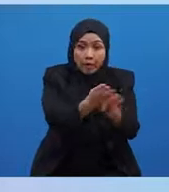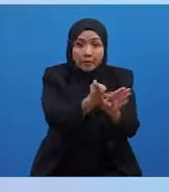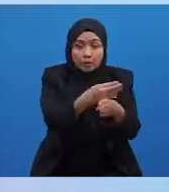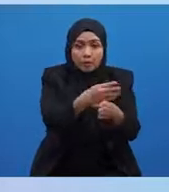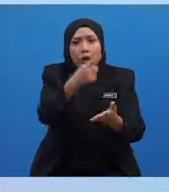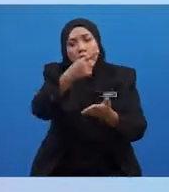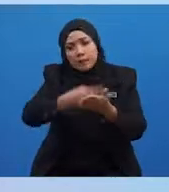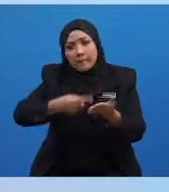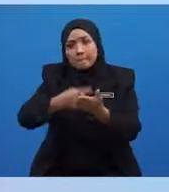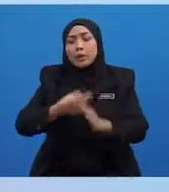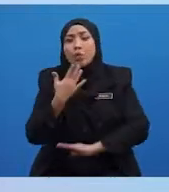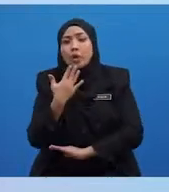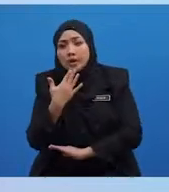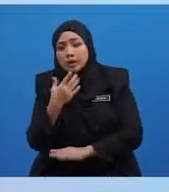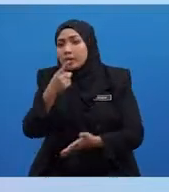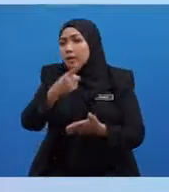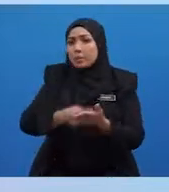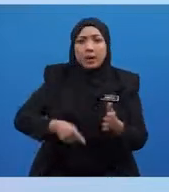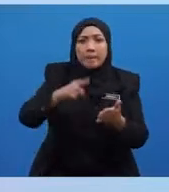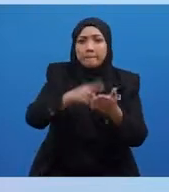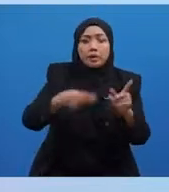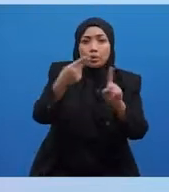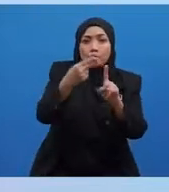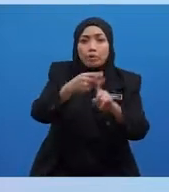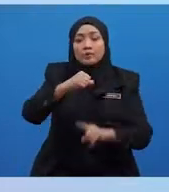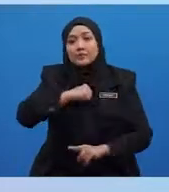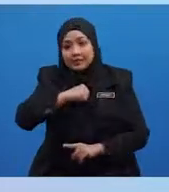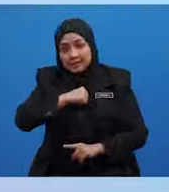pewarnaan atau reka bentuk huruf tersendiri.